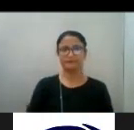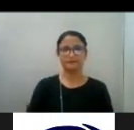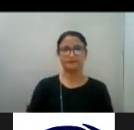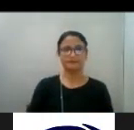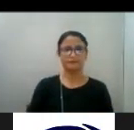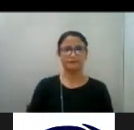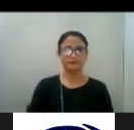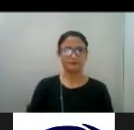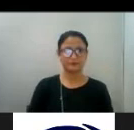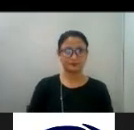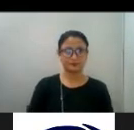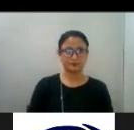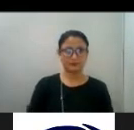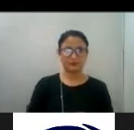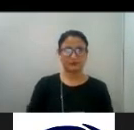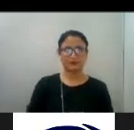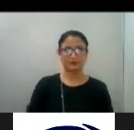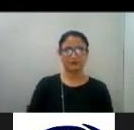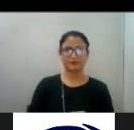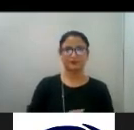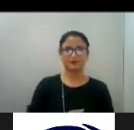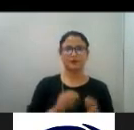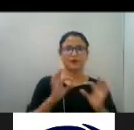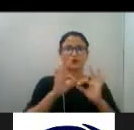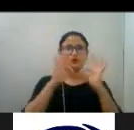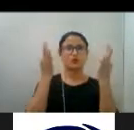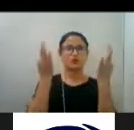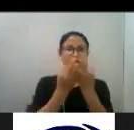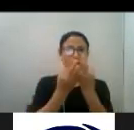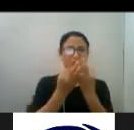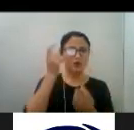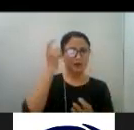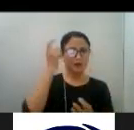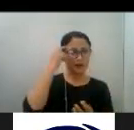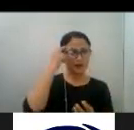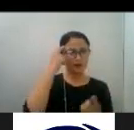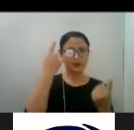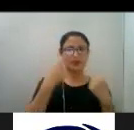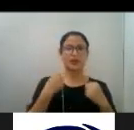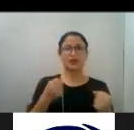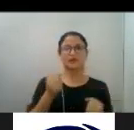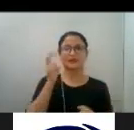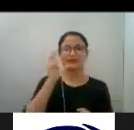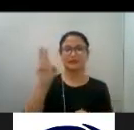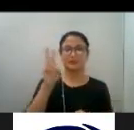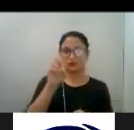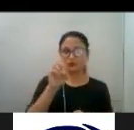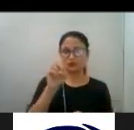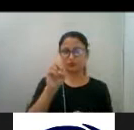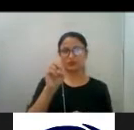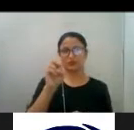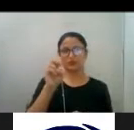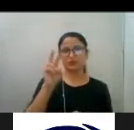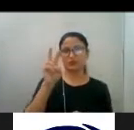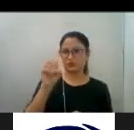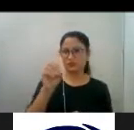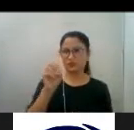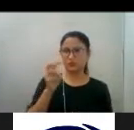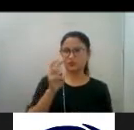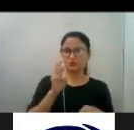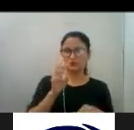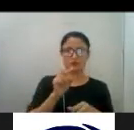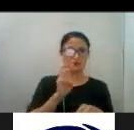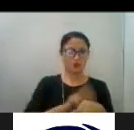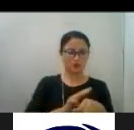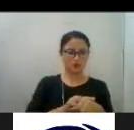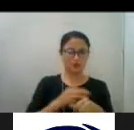यो वर्ल्ड मेन्टल हेल्थ डे 2020 अवसर पारेर आज हामी यहाँ